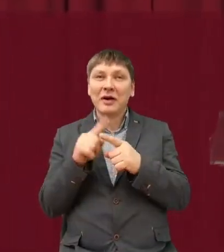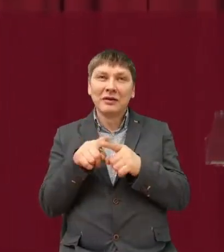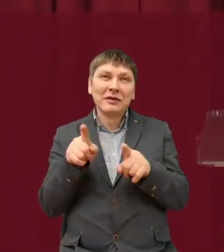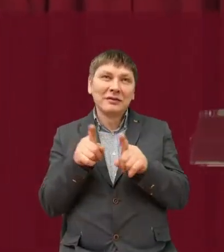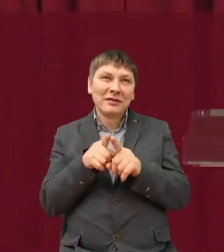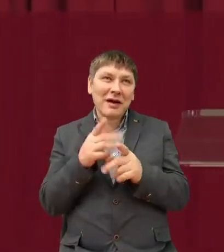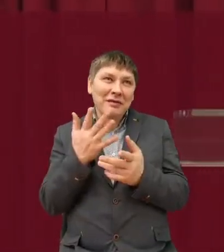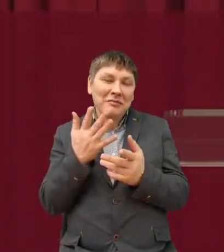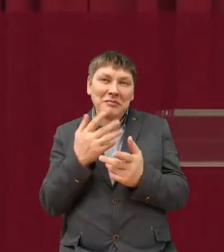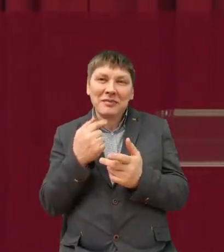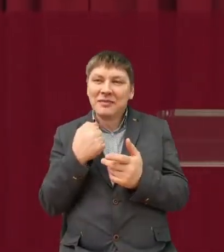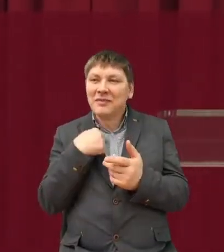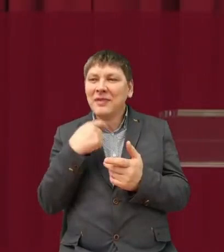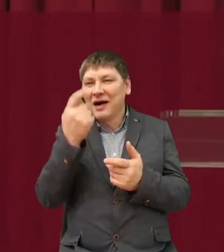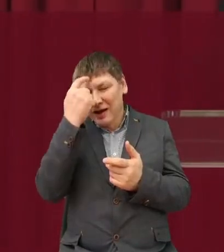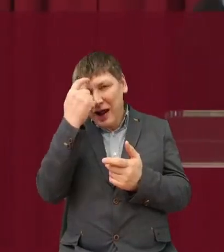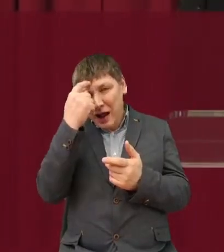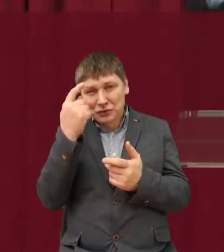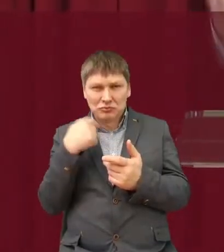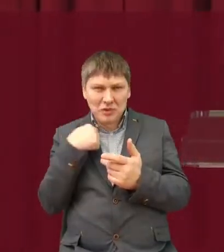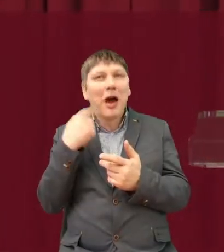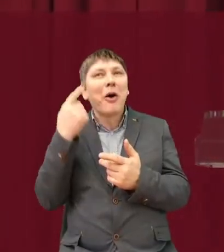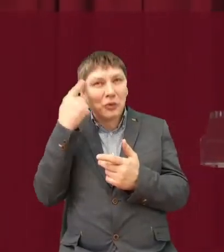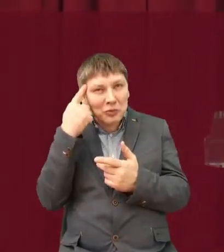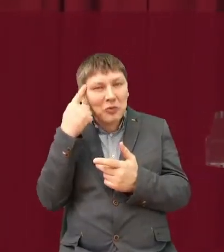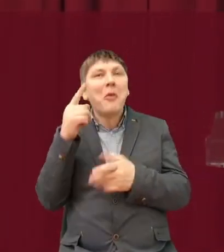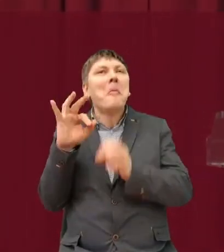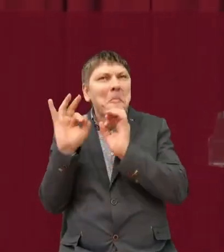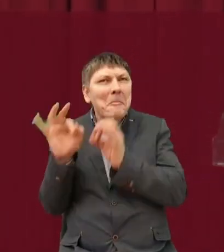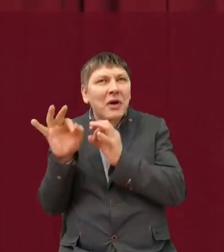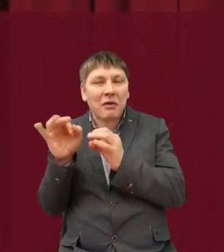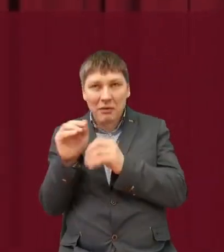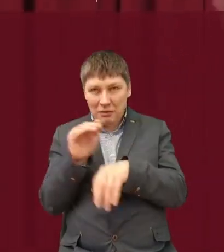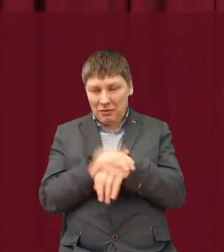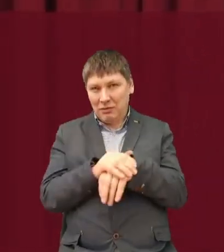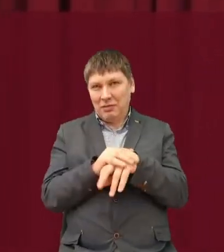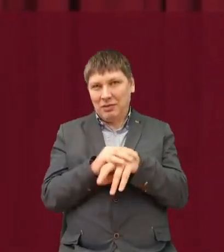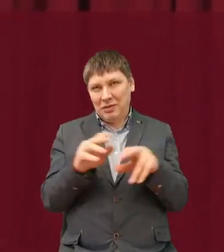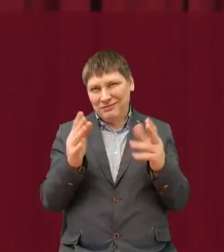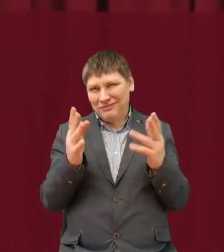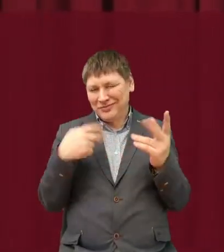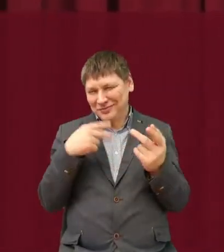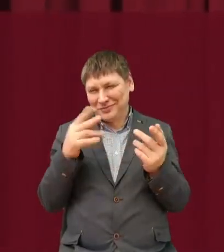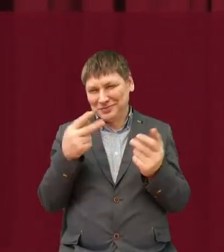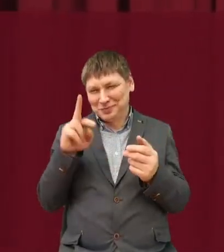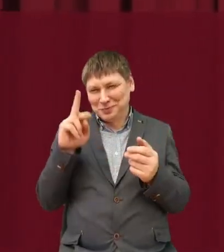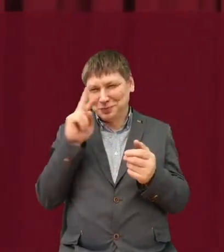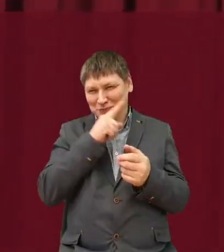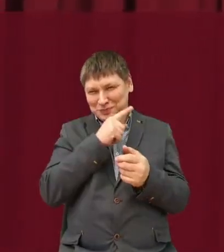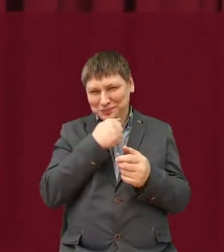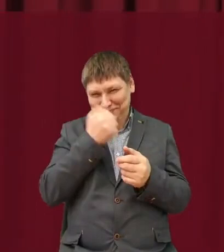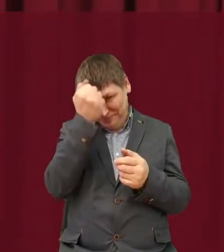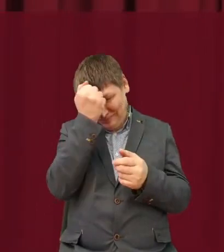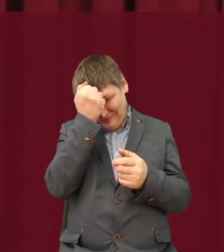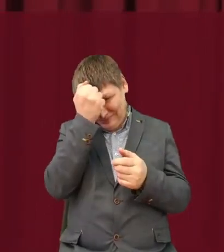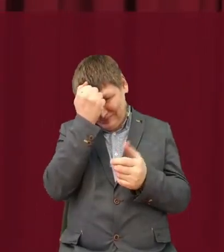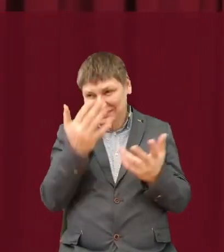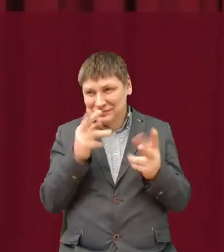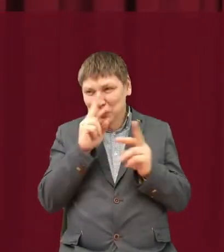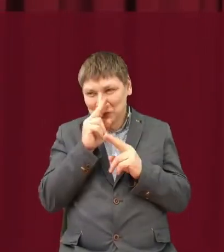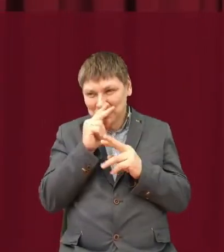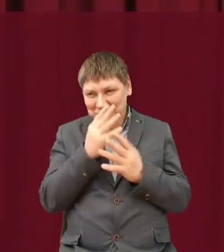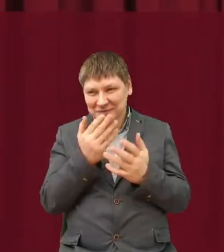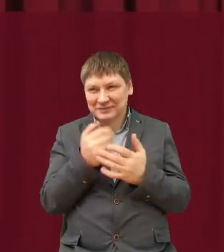разума когда мы привыкли считать что-то праведным Мы привыкли думать о чем-то что это так